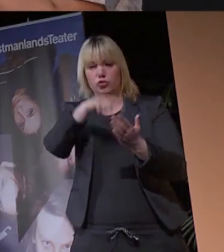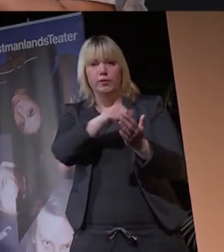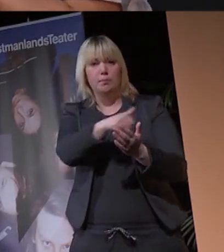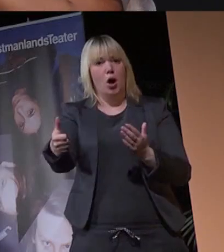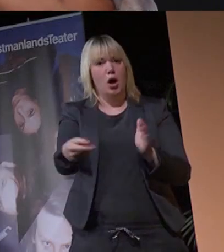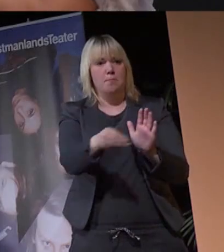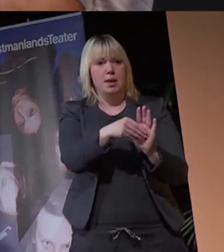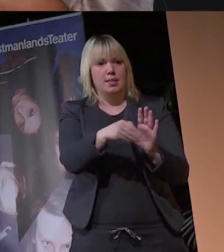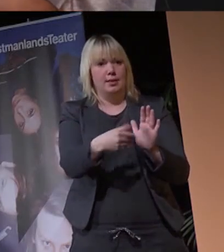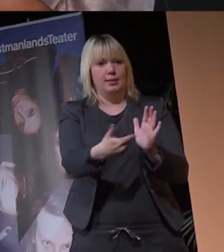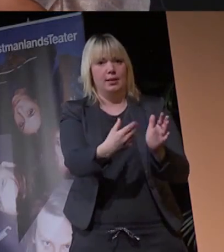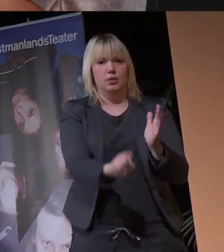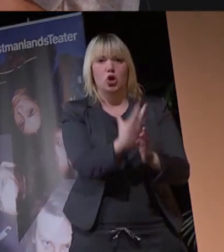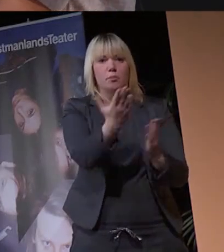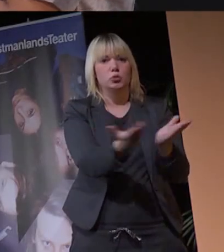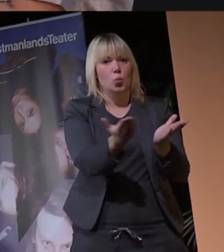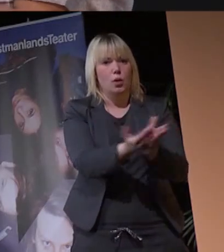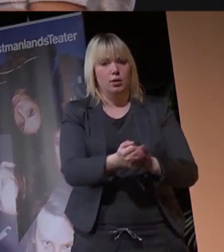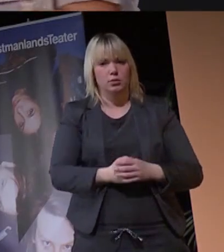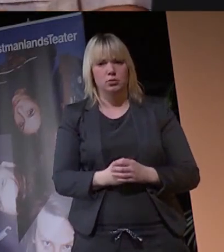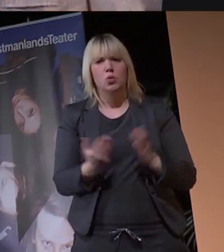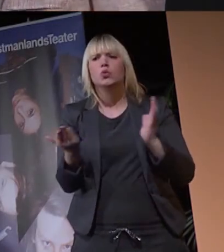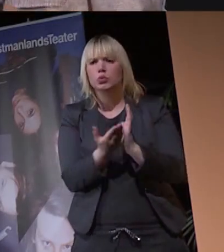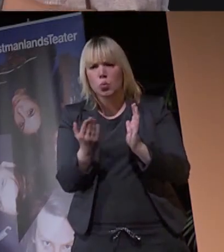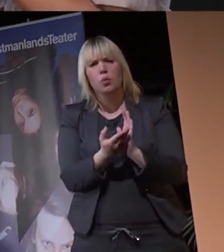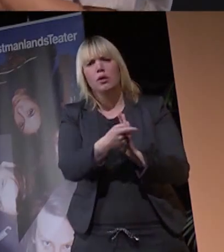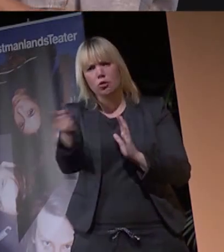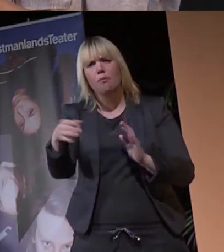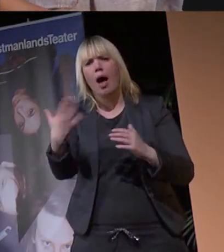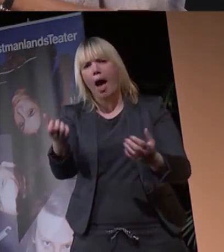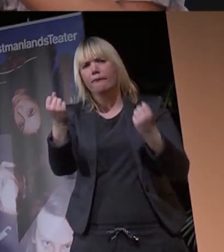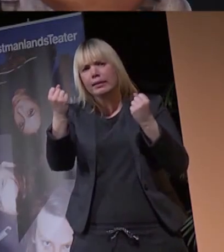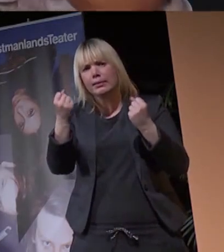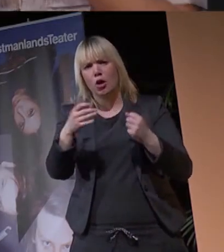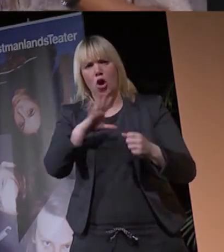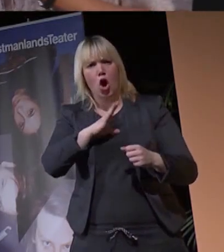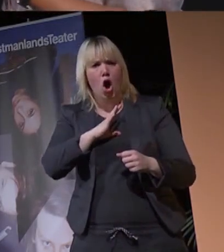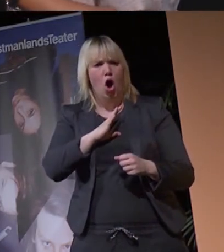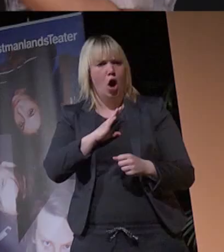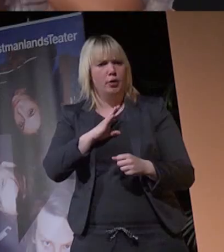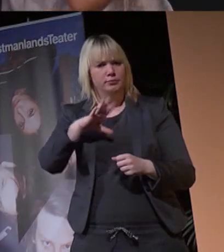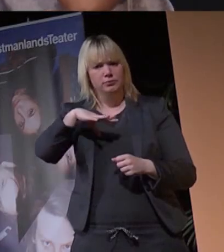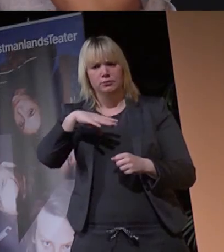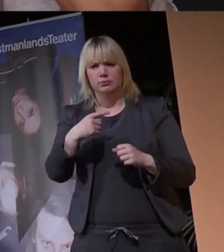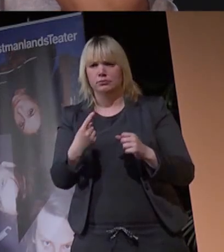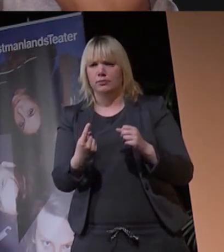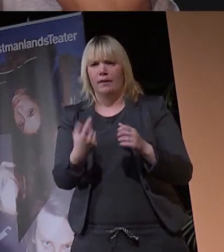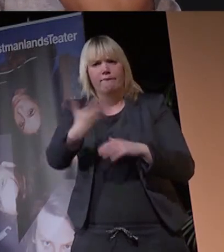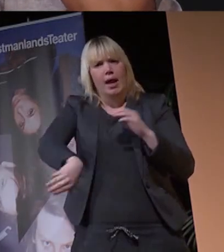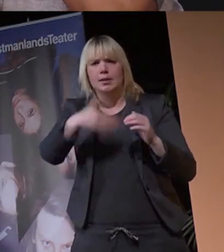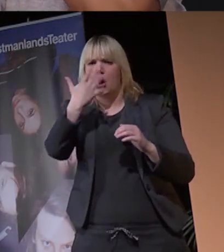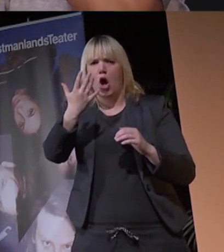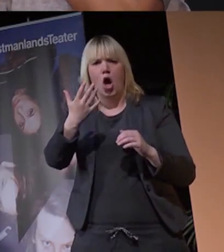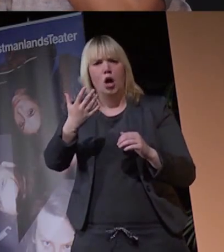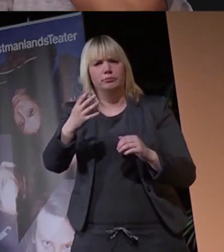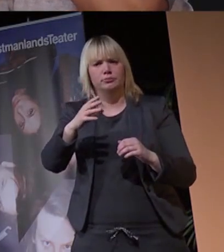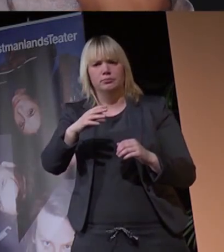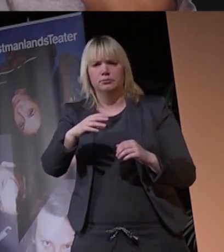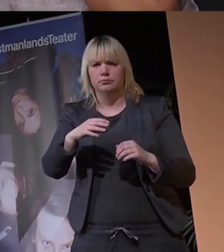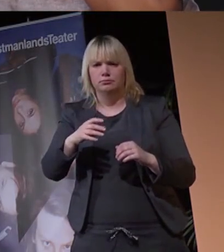sig i utvärderingar att det är ju skolor som är väldigt driftiga, som har en eldsjäl, som kanske redan har resurser som hämtar hem de här pengarna. Och det är då skolor som är